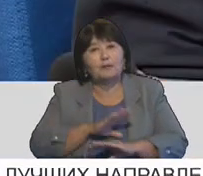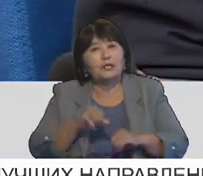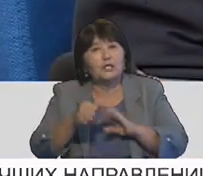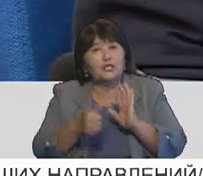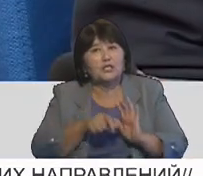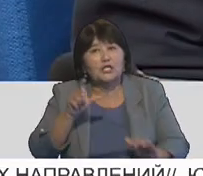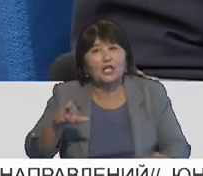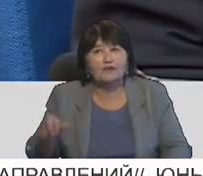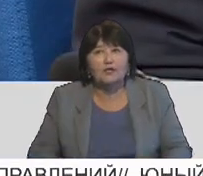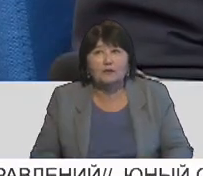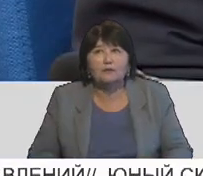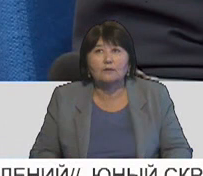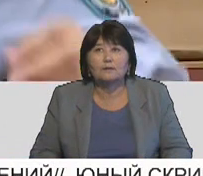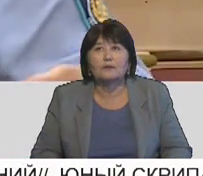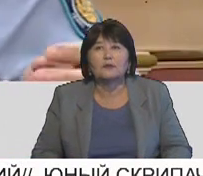16